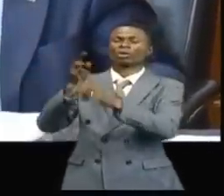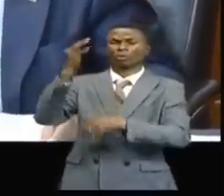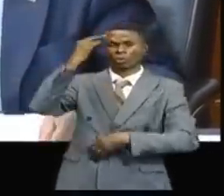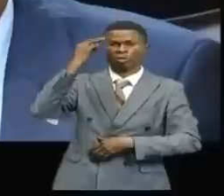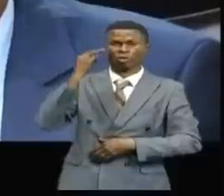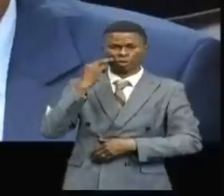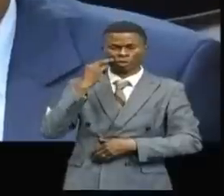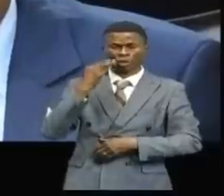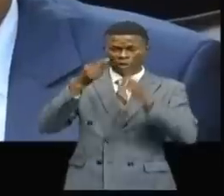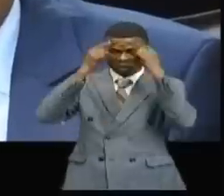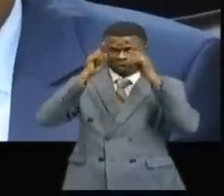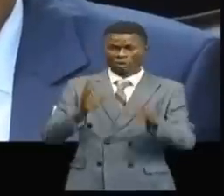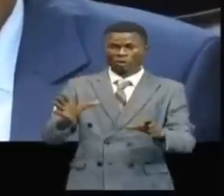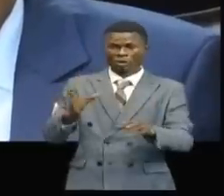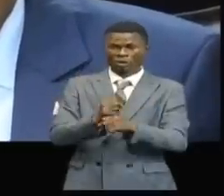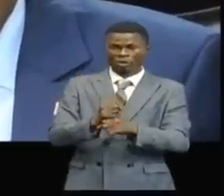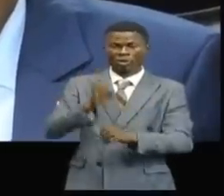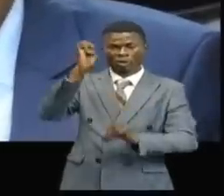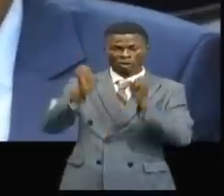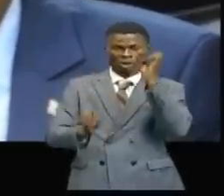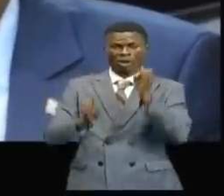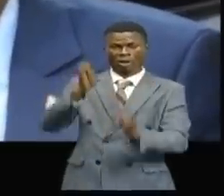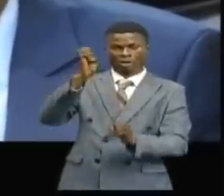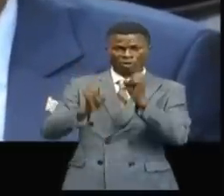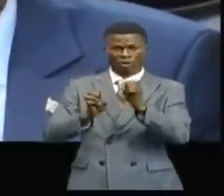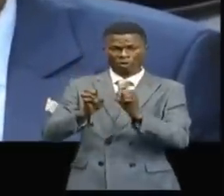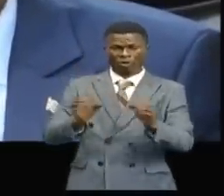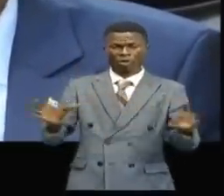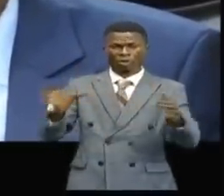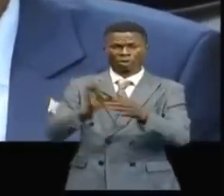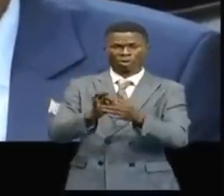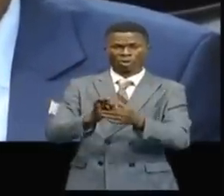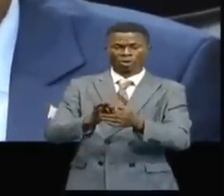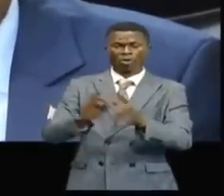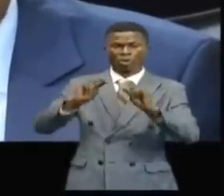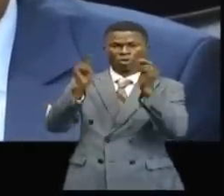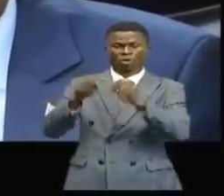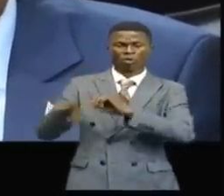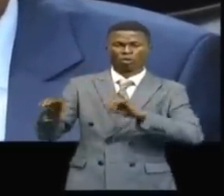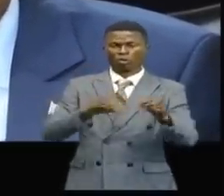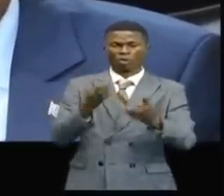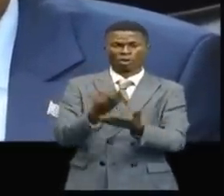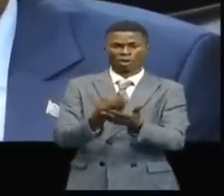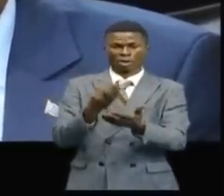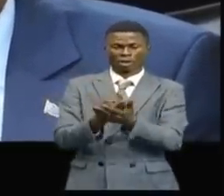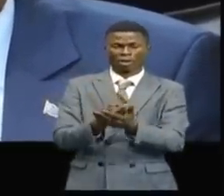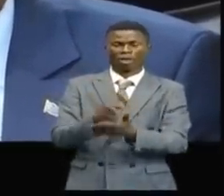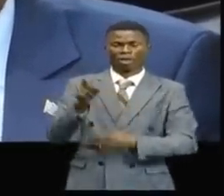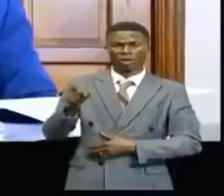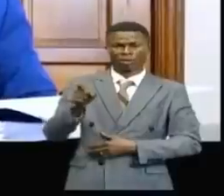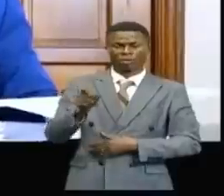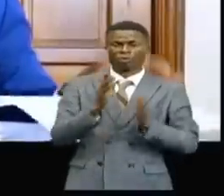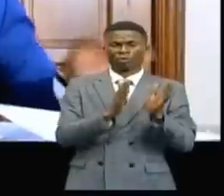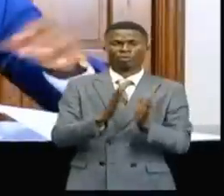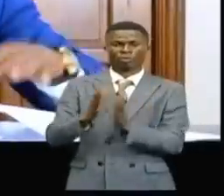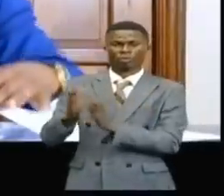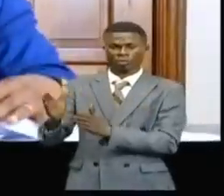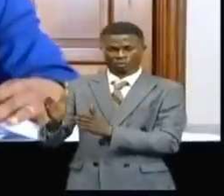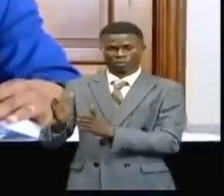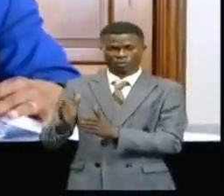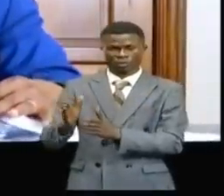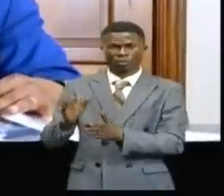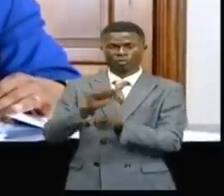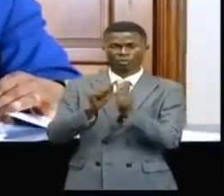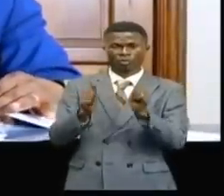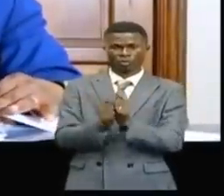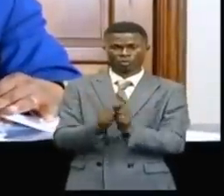des conclusions de la récente évaluation mutuelle avec le groupe d'action financière GAFI du dispositif anti-blanchiment